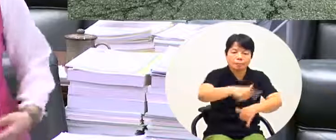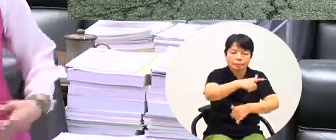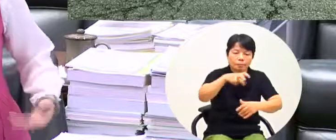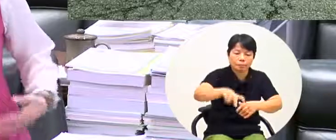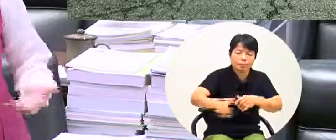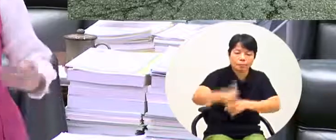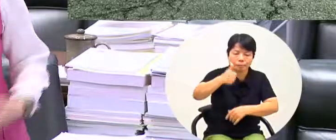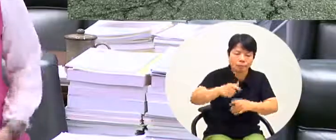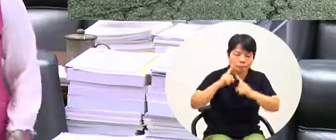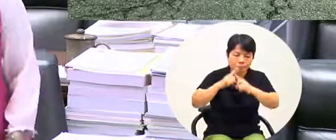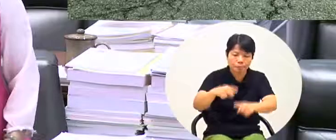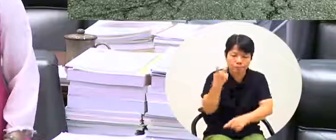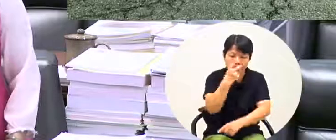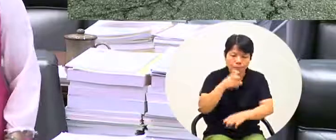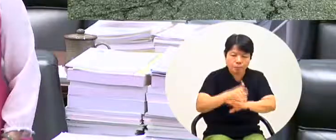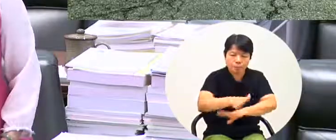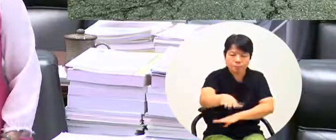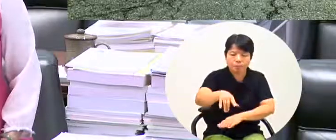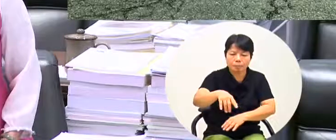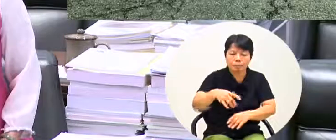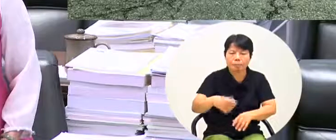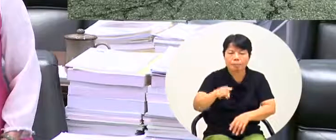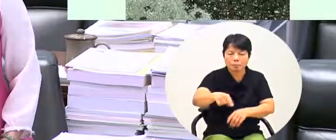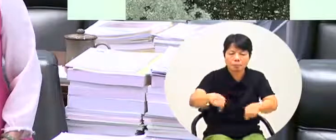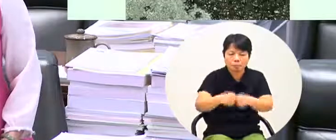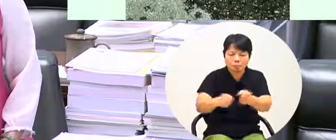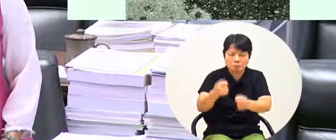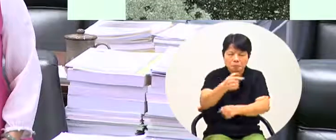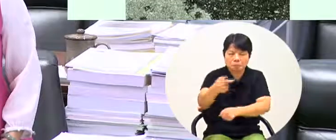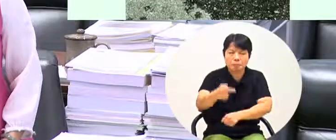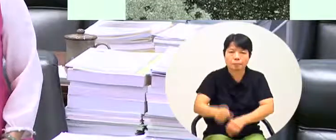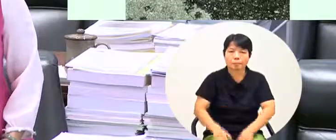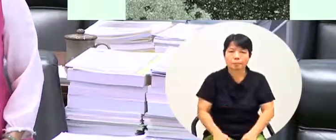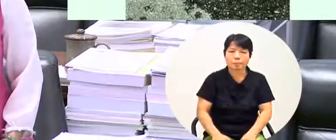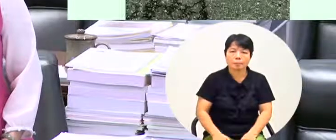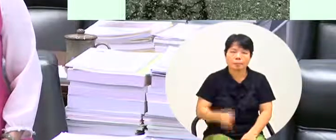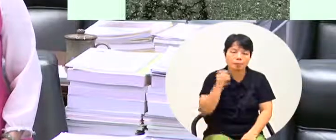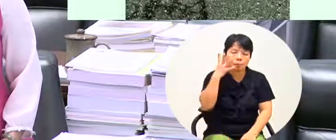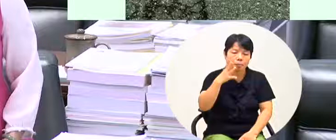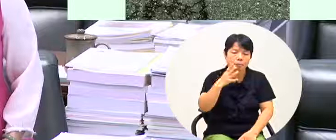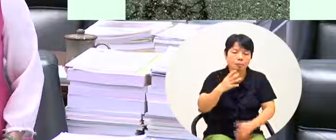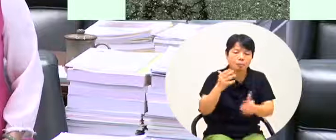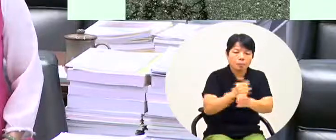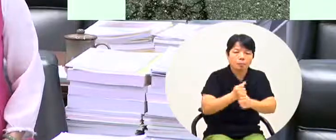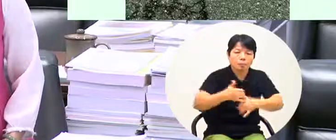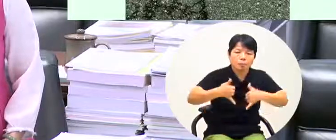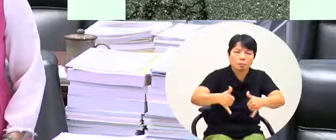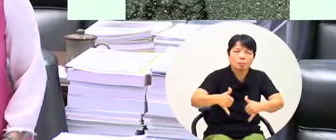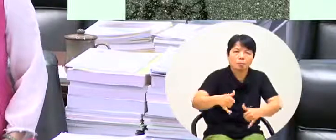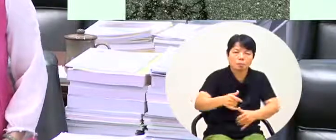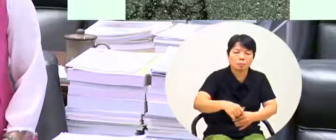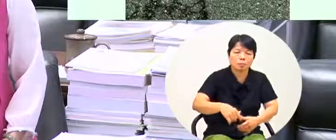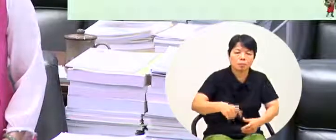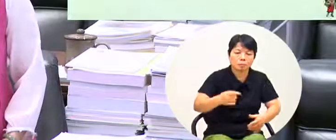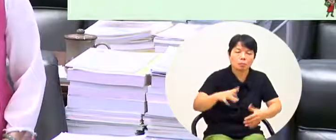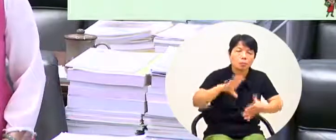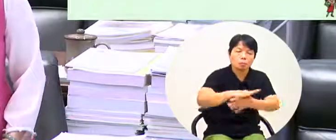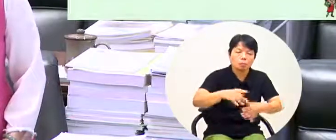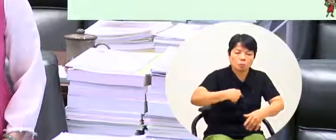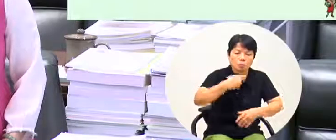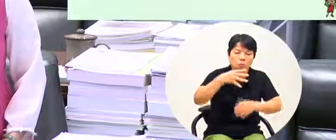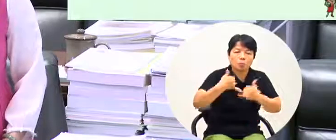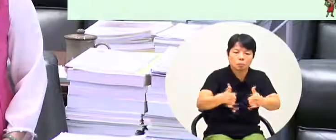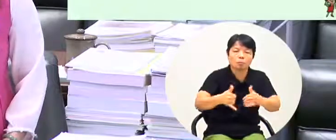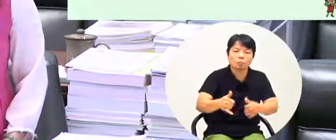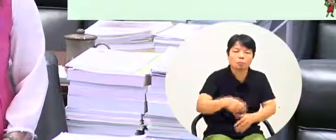差，很糟糕。那龙城，龙走路183巷，跟文字路也是真的很糟糕。宠爱路，这个都是我一